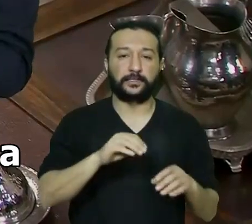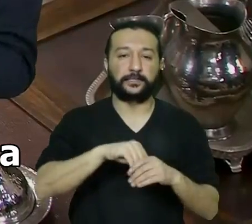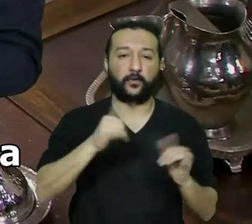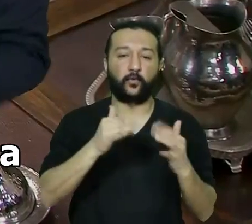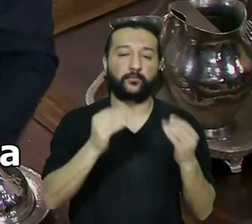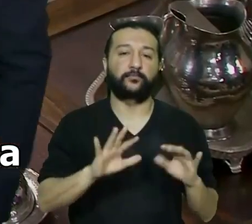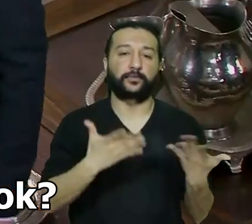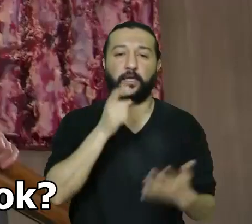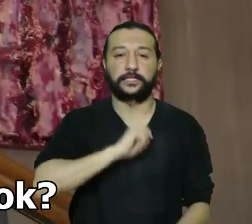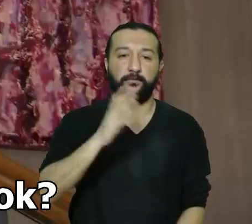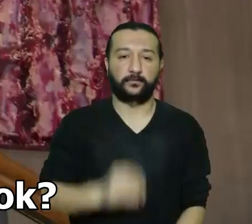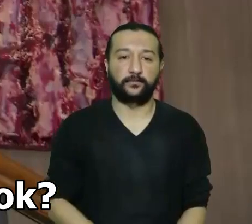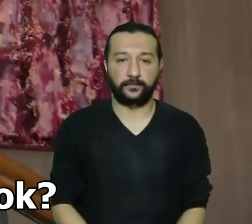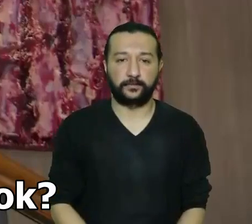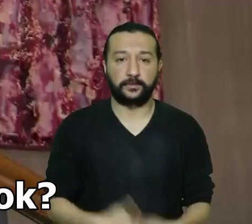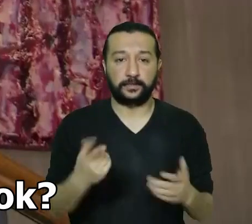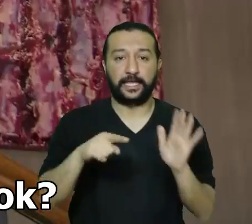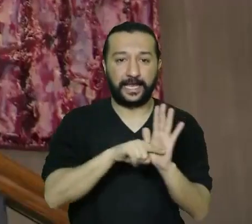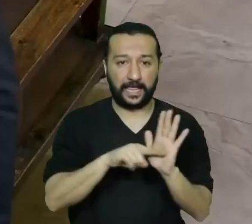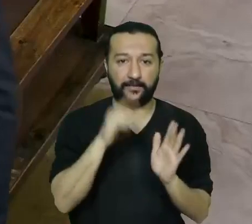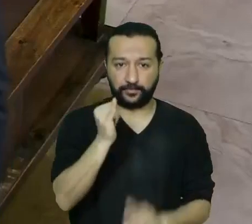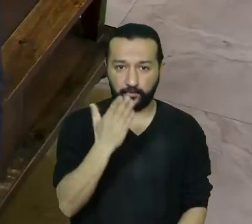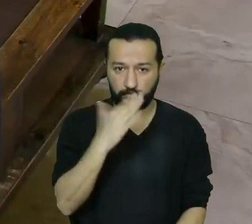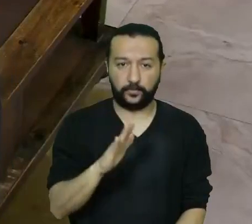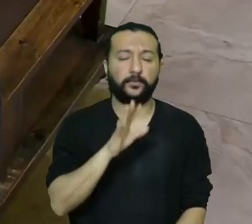ayarlarıyla oynuyordum galiba. Yani negatif bir durum yok.